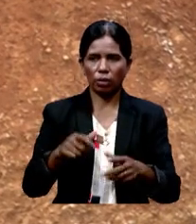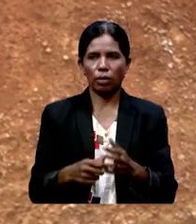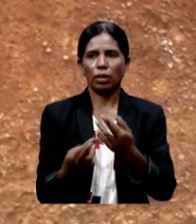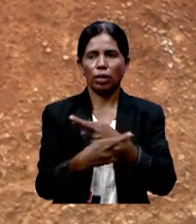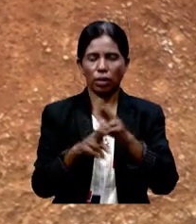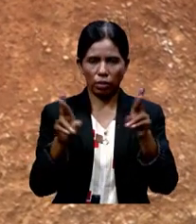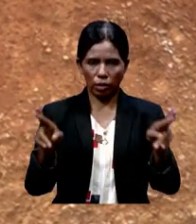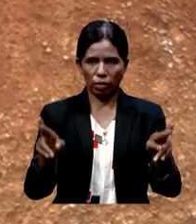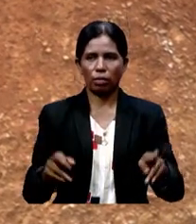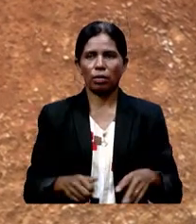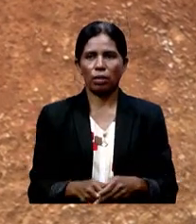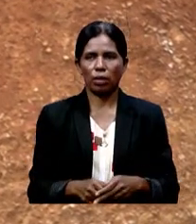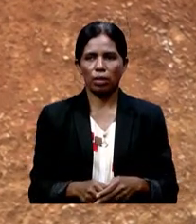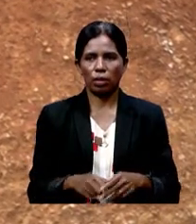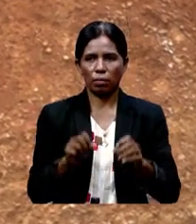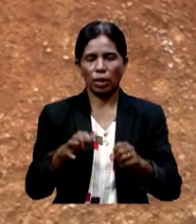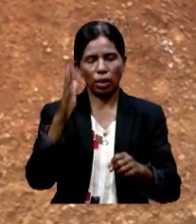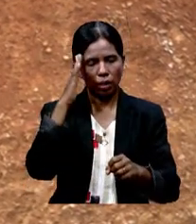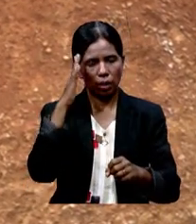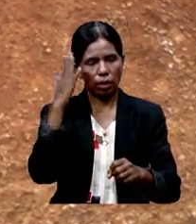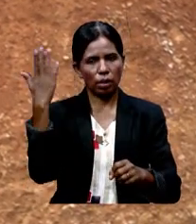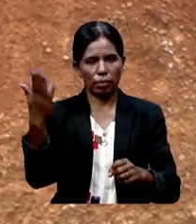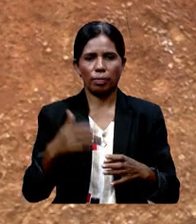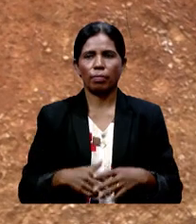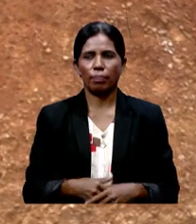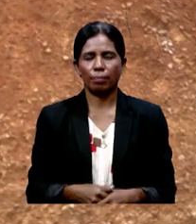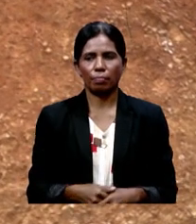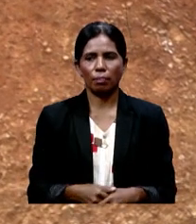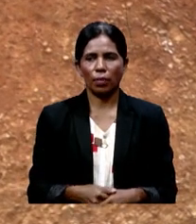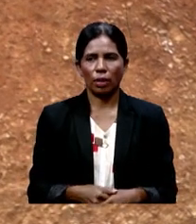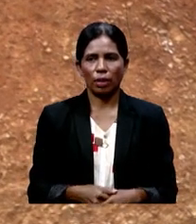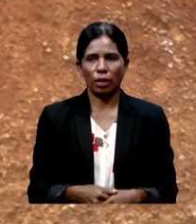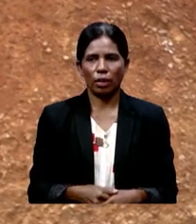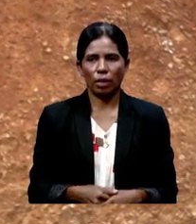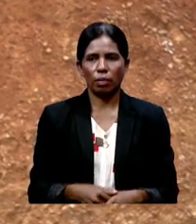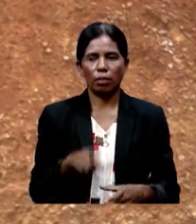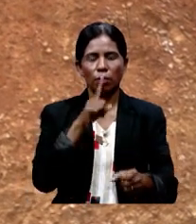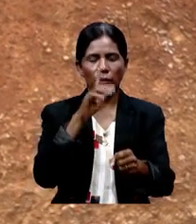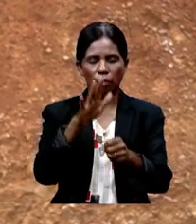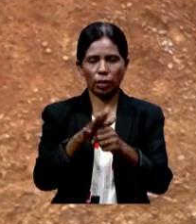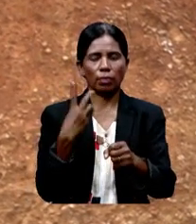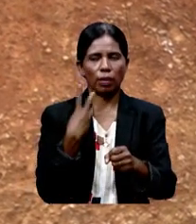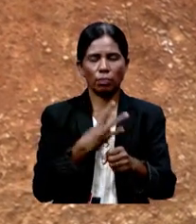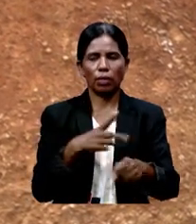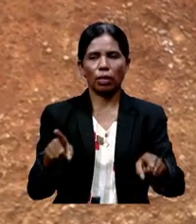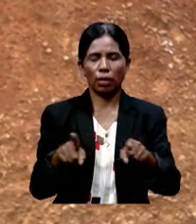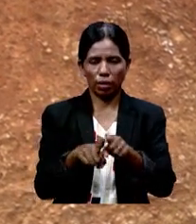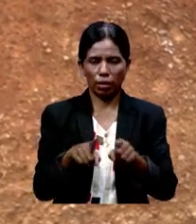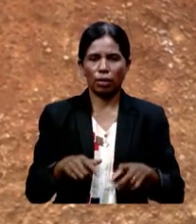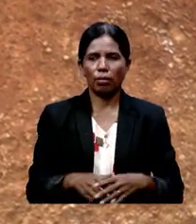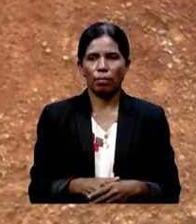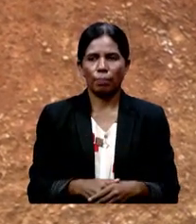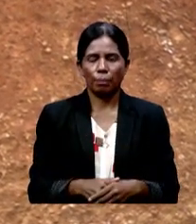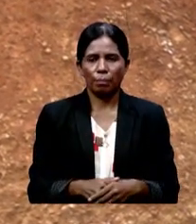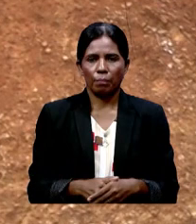jeltaru naik unsur bela hati nerasa kaya kiba buat nere naik unsur permete bahami makne atau